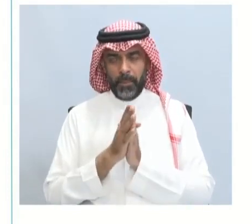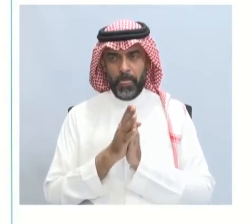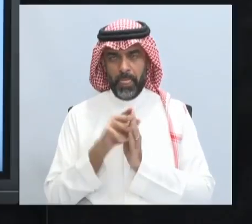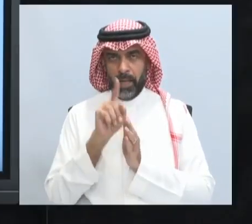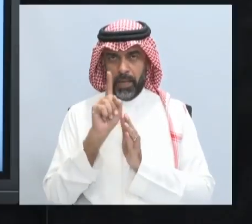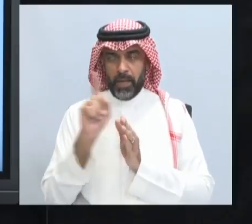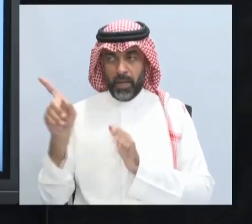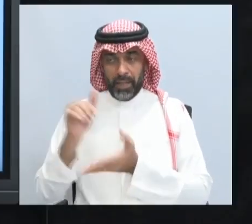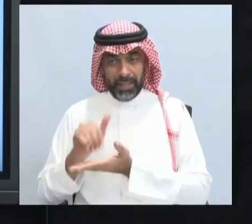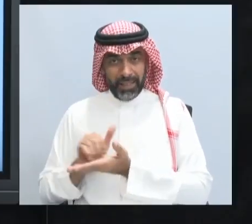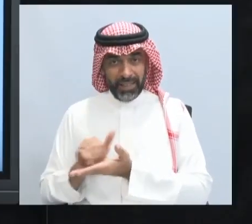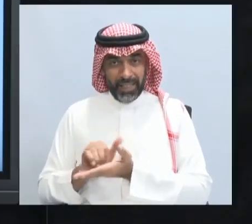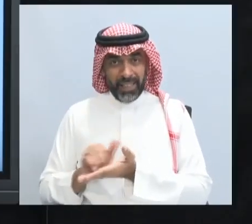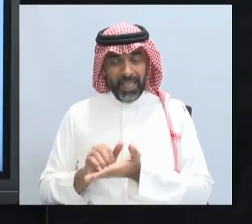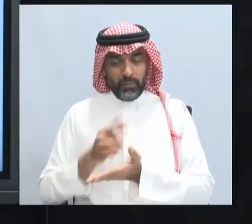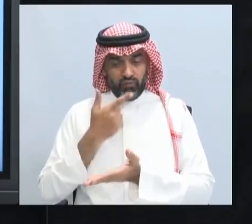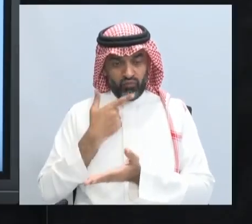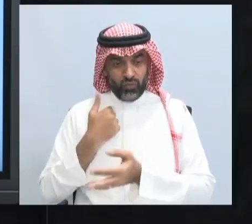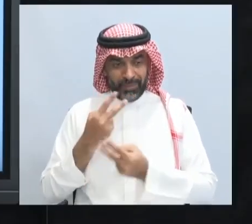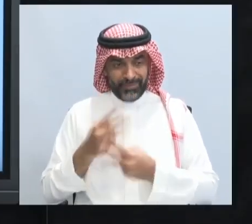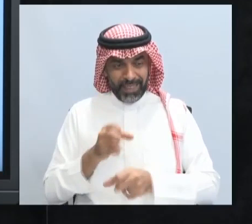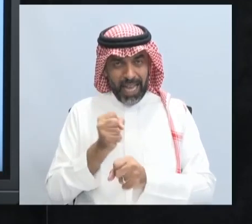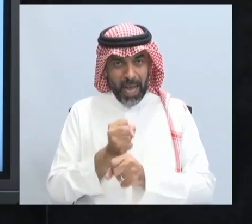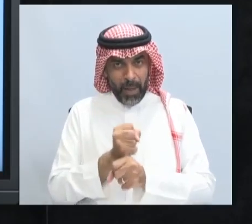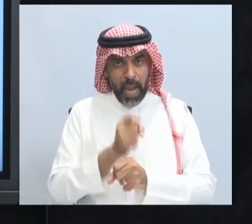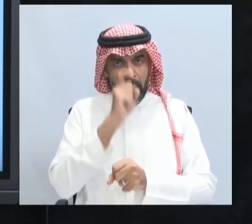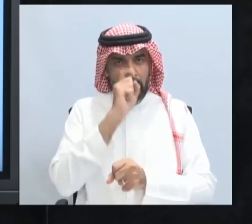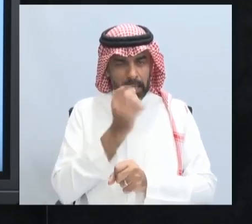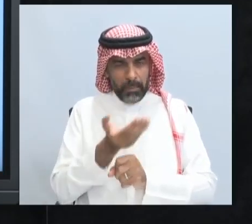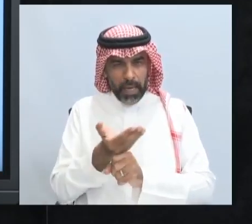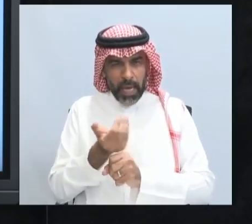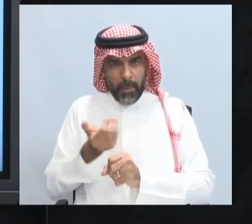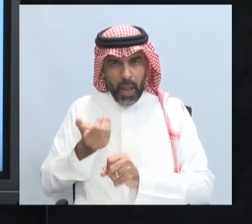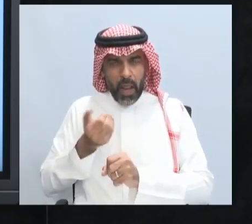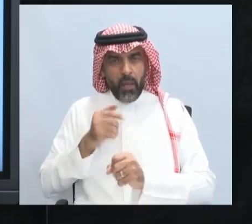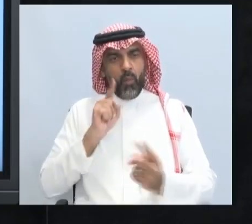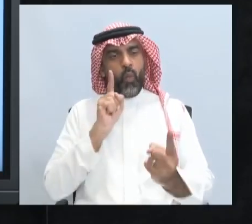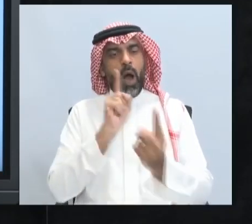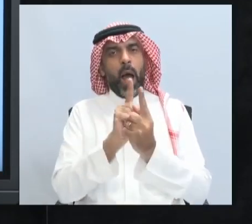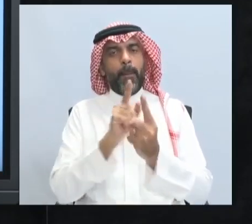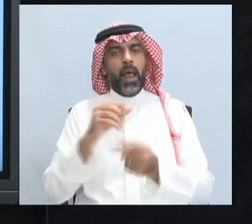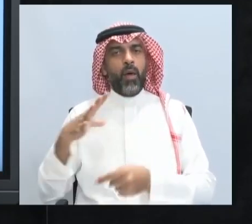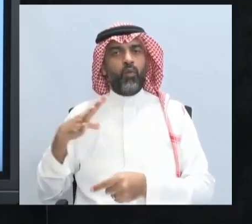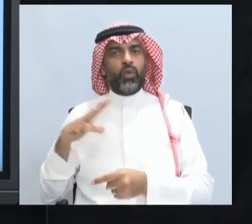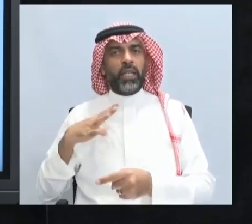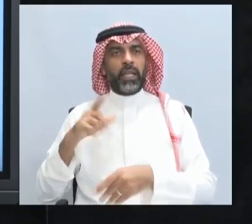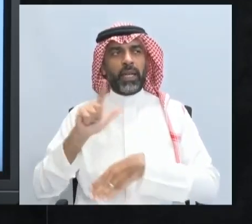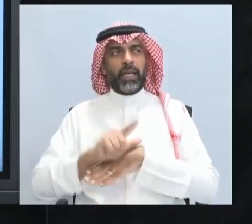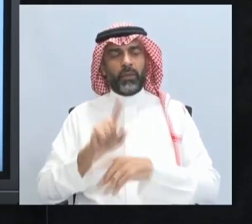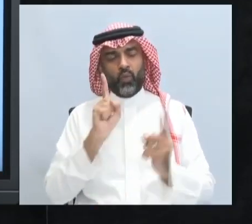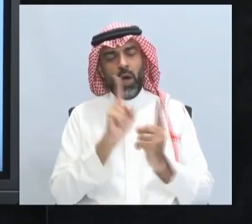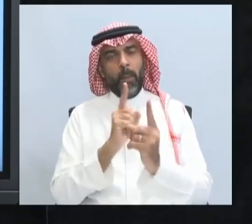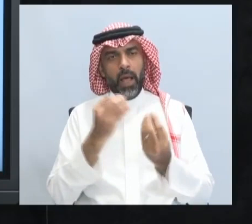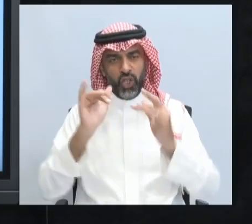الايمن لمن للمدير او لموظفين يعملون في السكرتاريه التنفيذيه وبالتالي